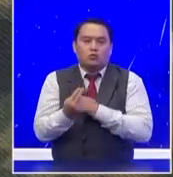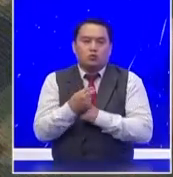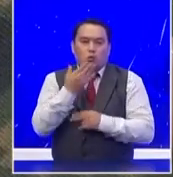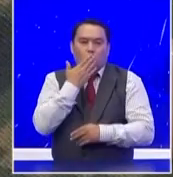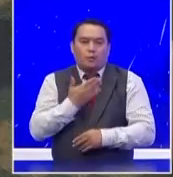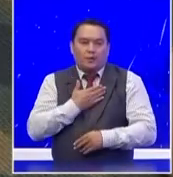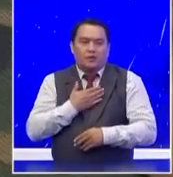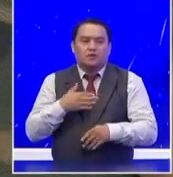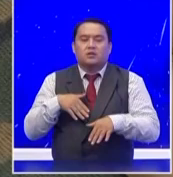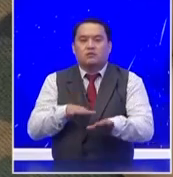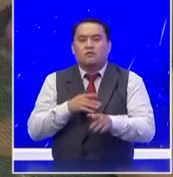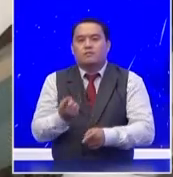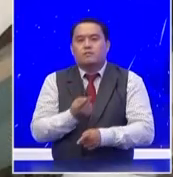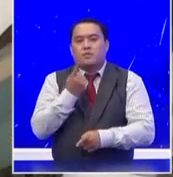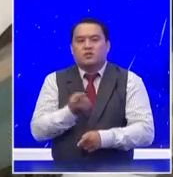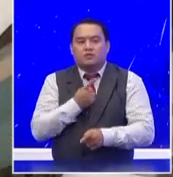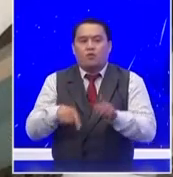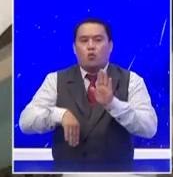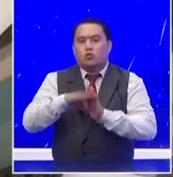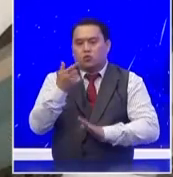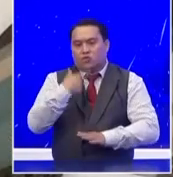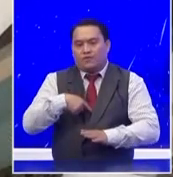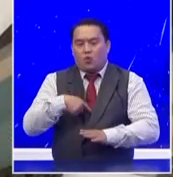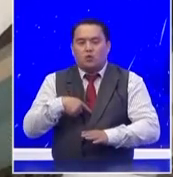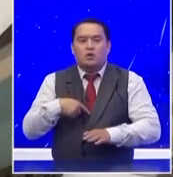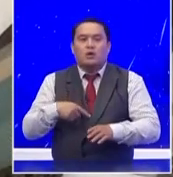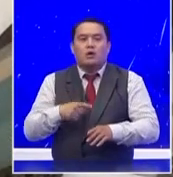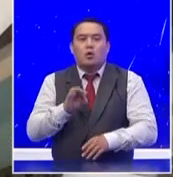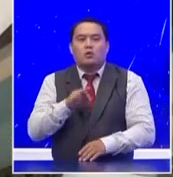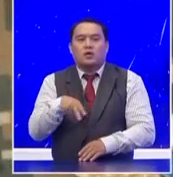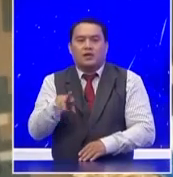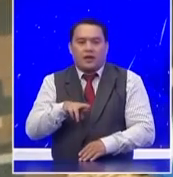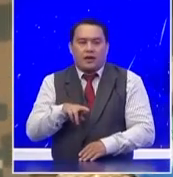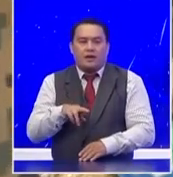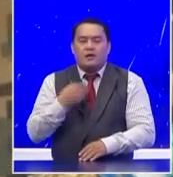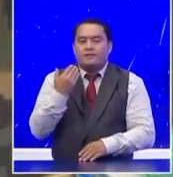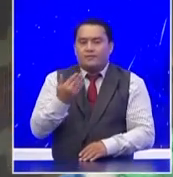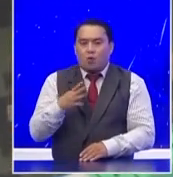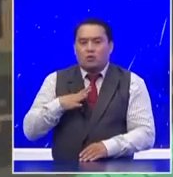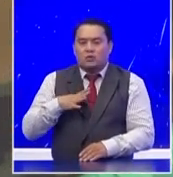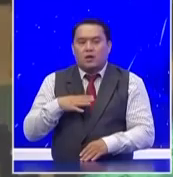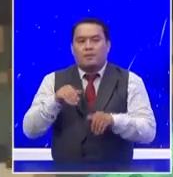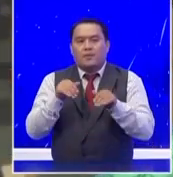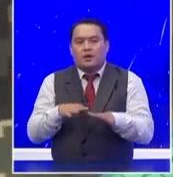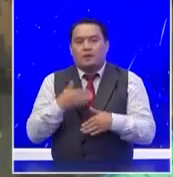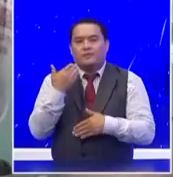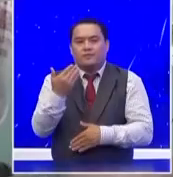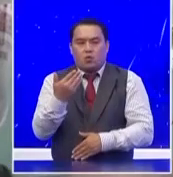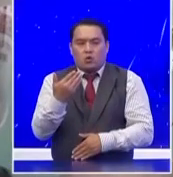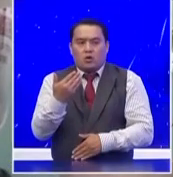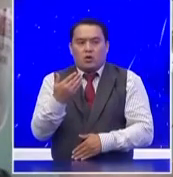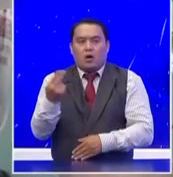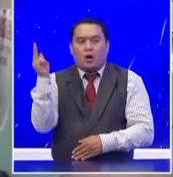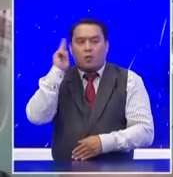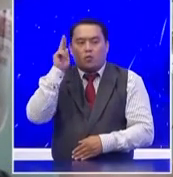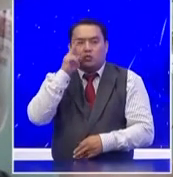шить, совершенствовала в своих работах, а впоследствии открыла собственное ателье. Впечатляясь успехами бабушки, Раушангуль решила пойти по ее стопам.